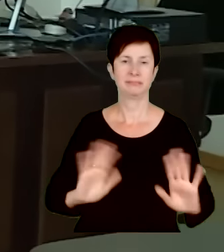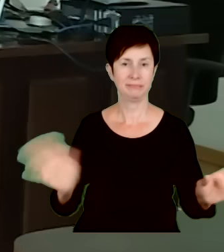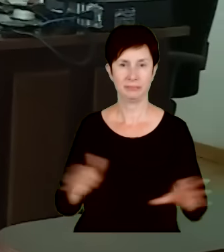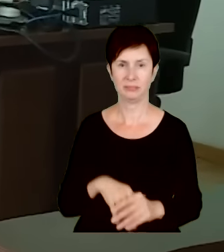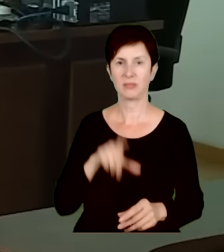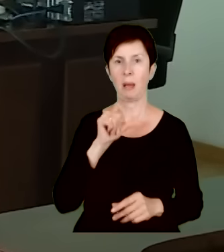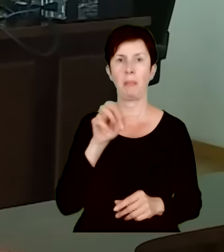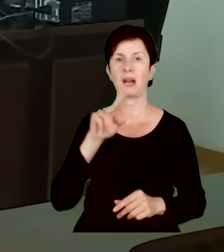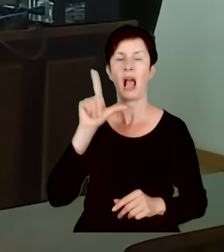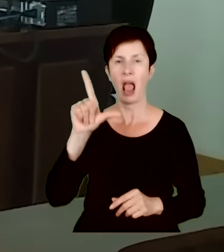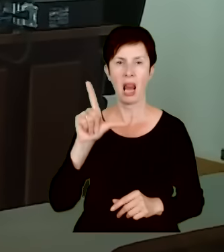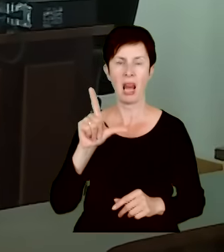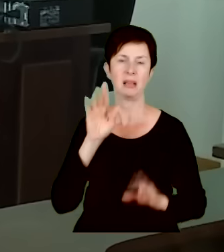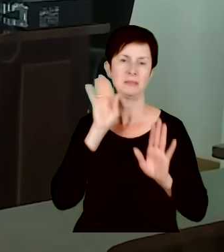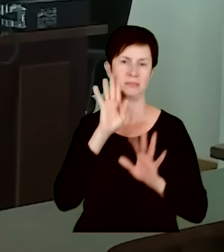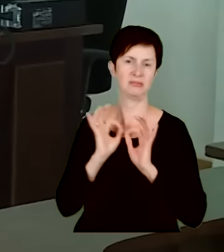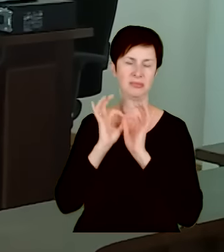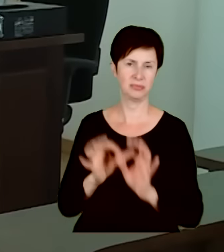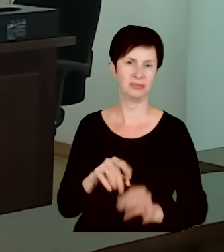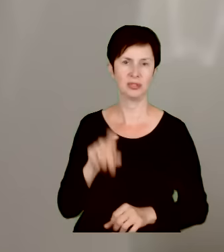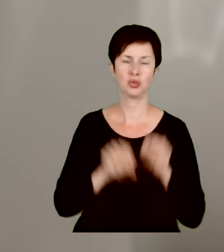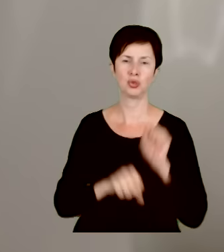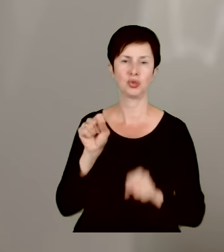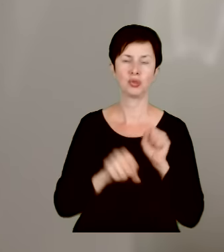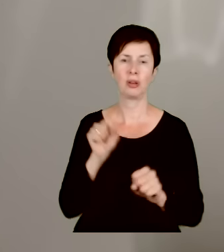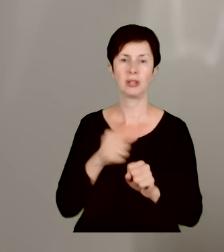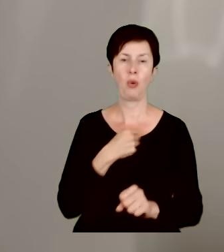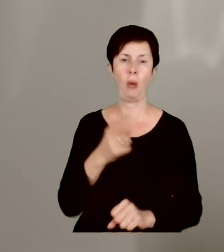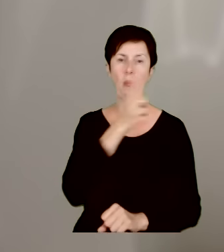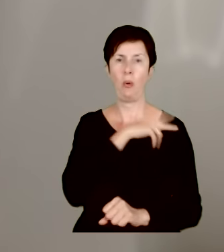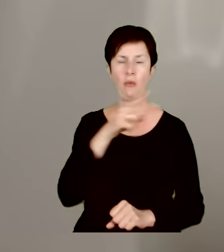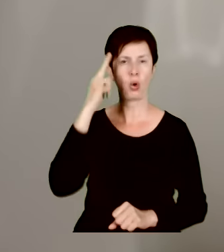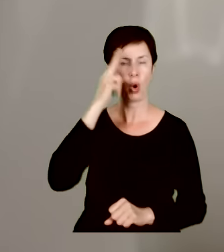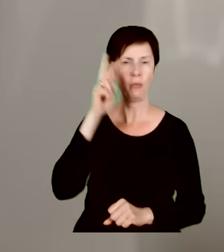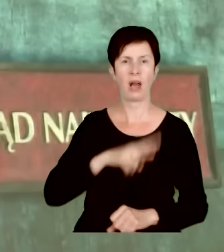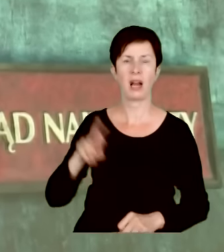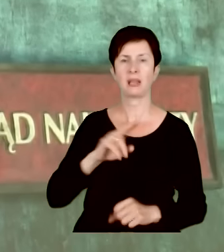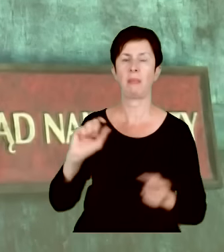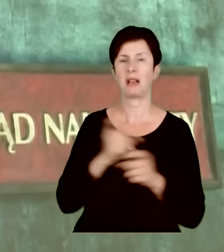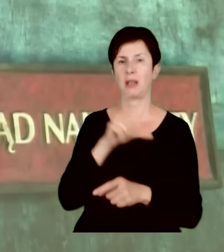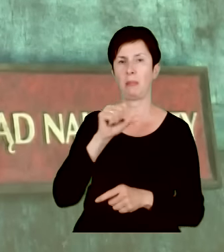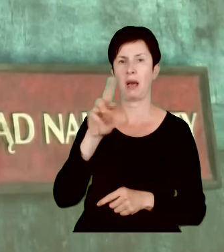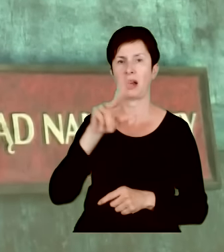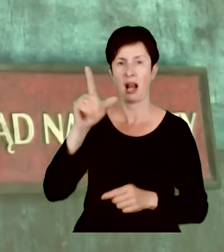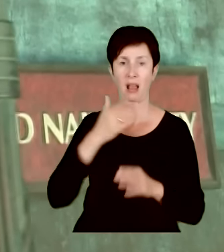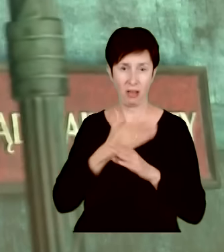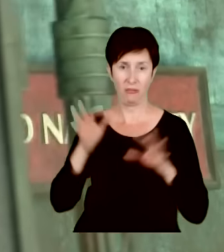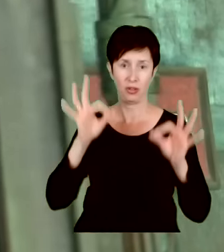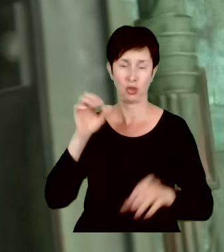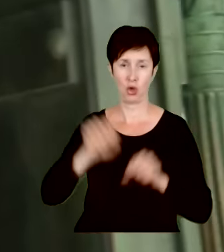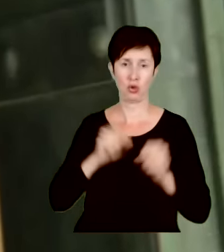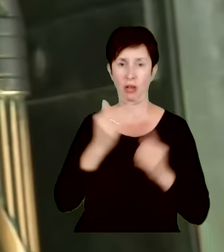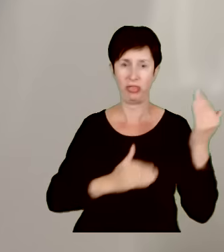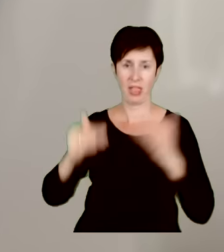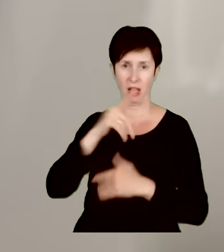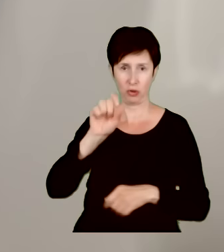rozliczeń w wymiarze sprawiedliwości sędziowie powołani przez komunistyczną radę państwa PRL do dzisiaj zasiadają w sądzie najwyższym i sądach